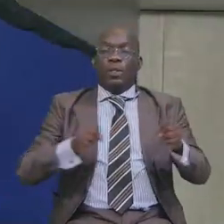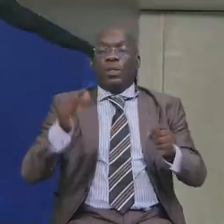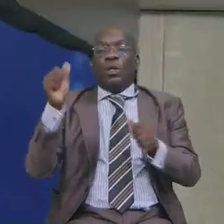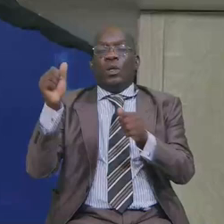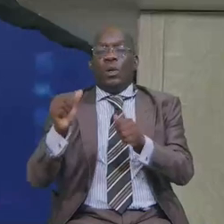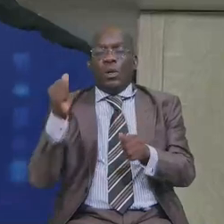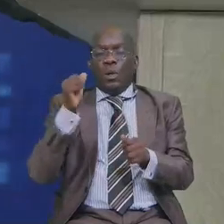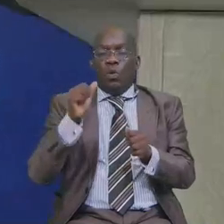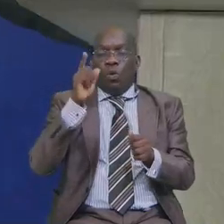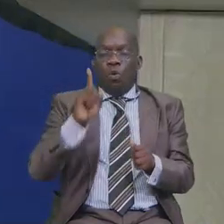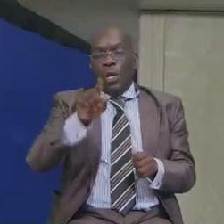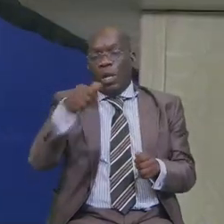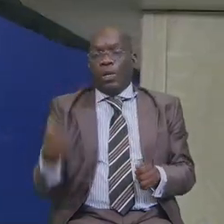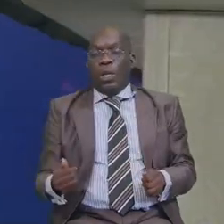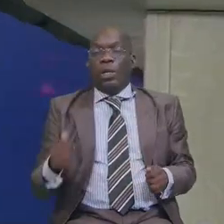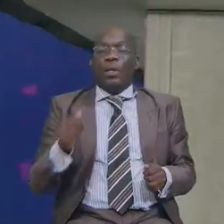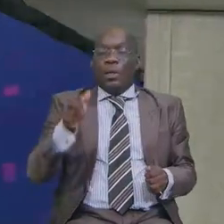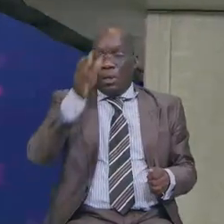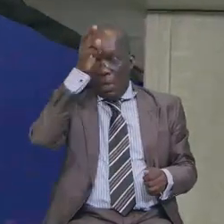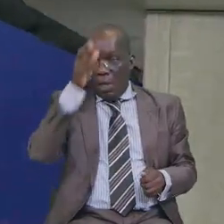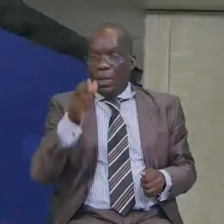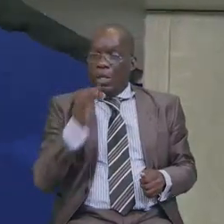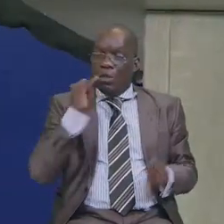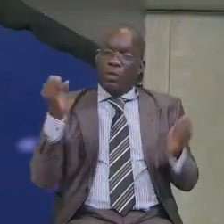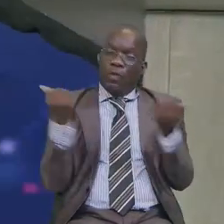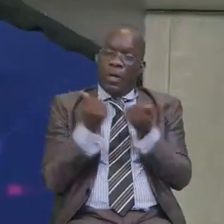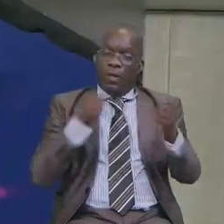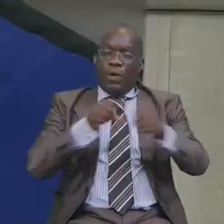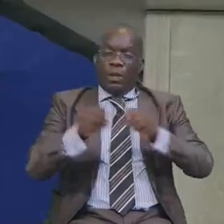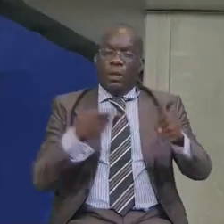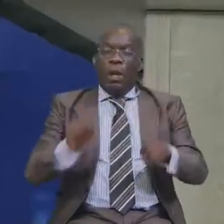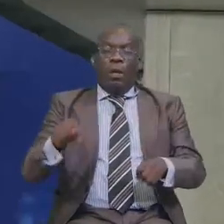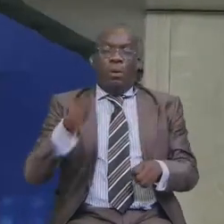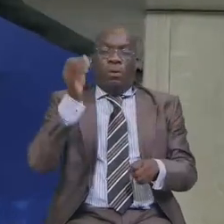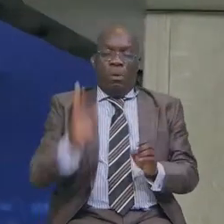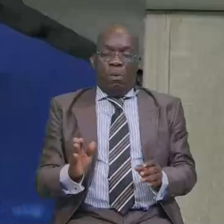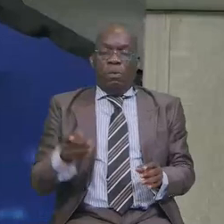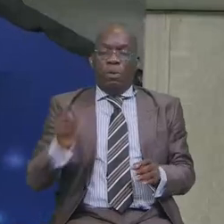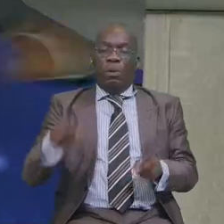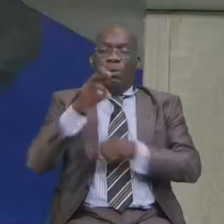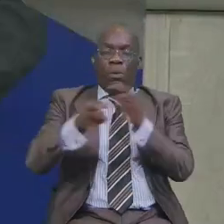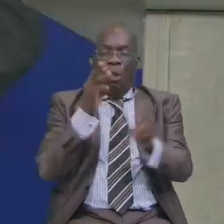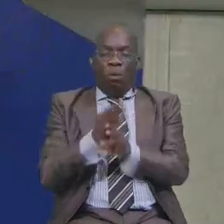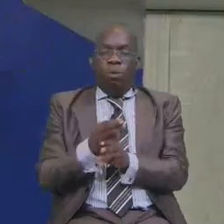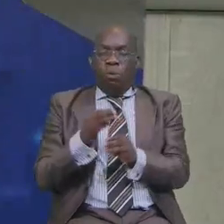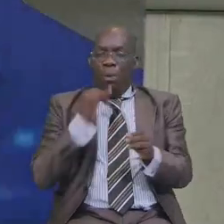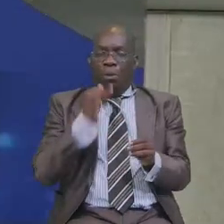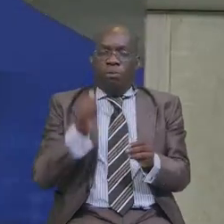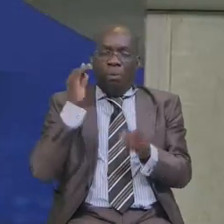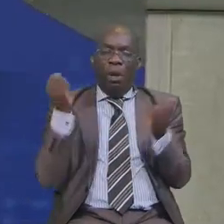le prédicateur. Et le monde combat le prédicateur. La chair combat le